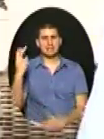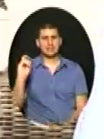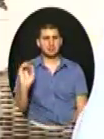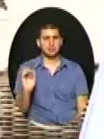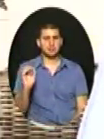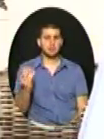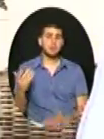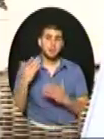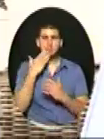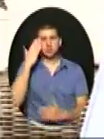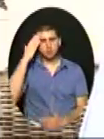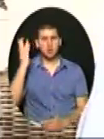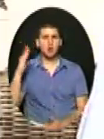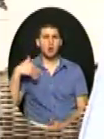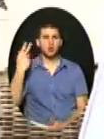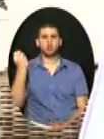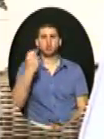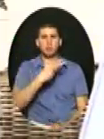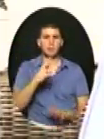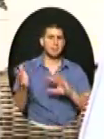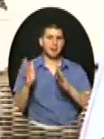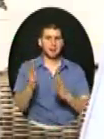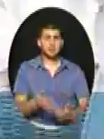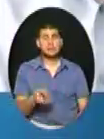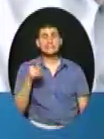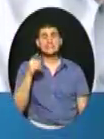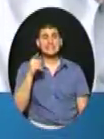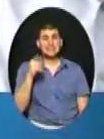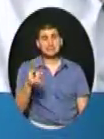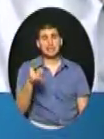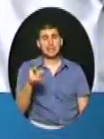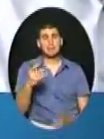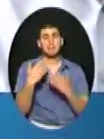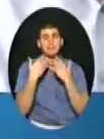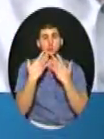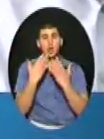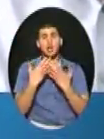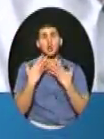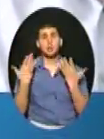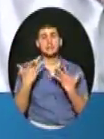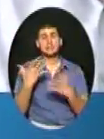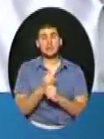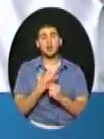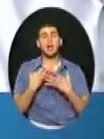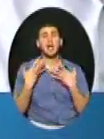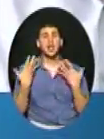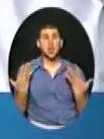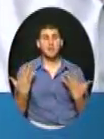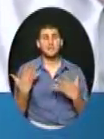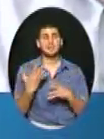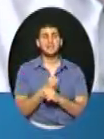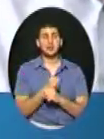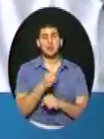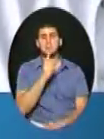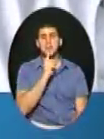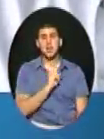שתתכנס בעזרת השם בעוד שבועיים פחות יום זוהי בסורה אדירה זהוא ניצחון גדול בניצחון